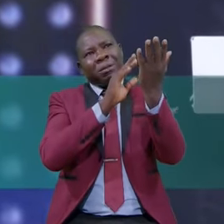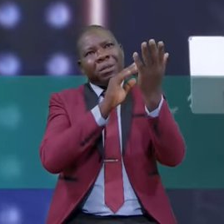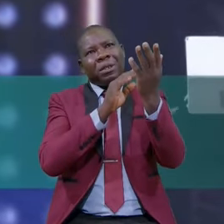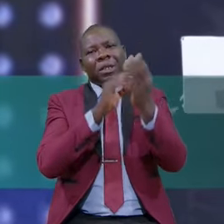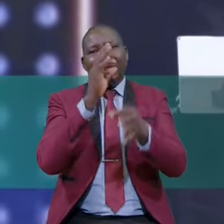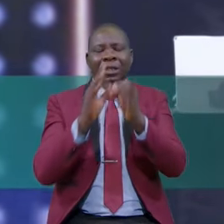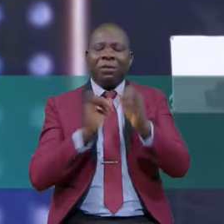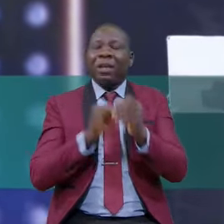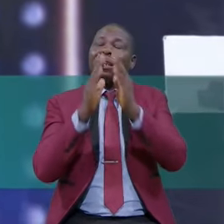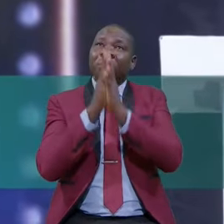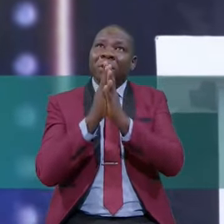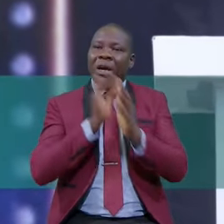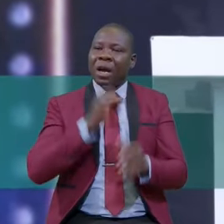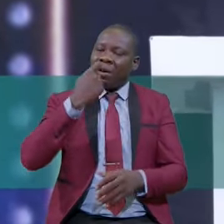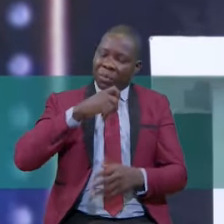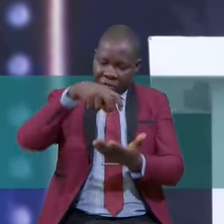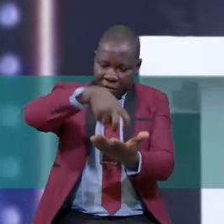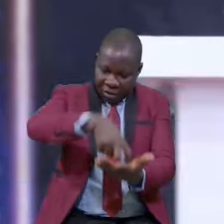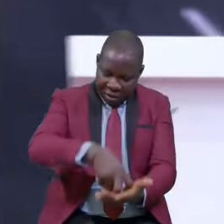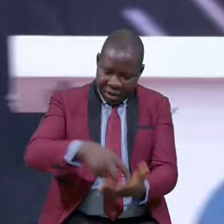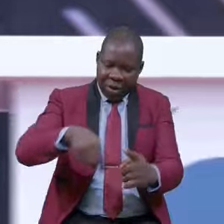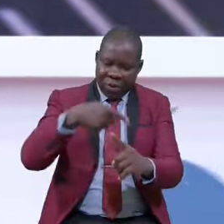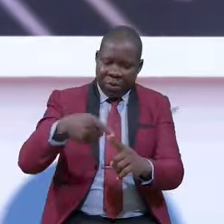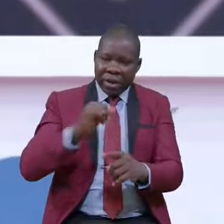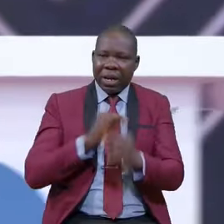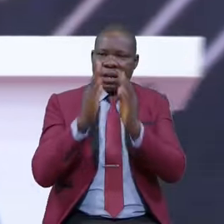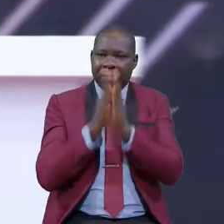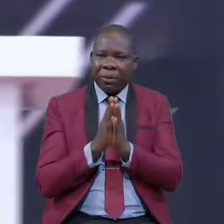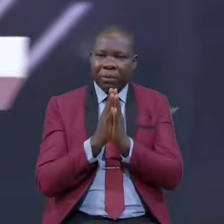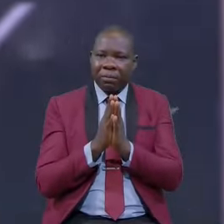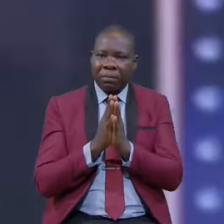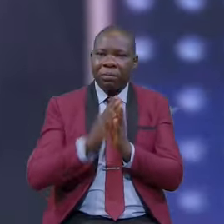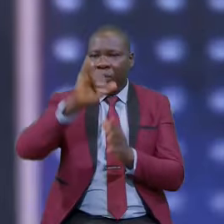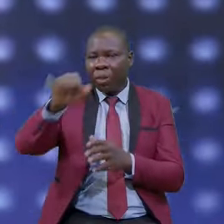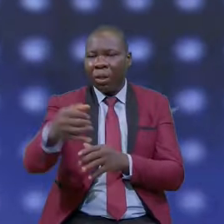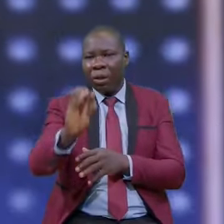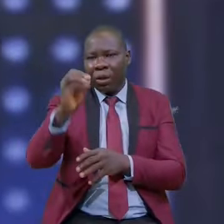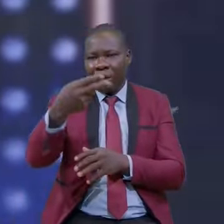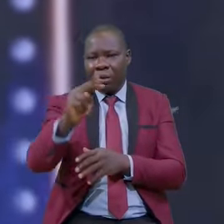prie, je dois m'agenouiller. Ah, quand je prie, Jonas n'avait pas un